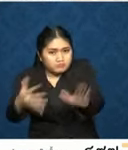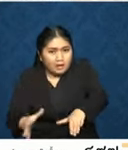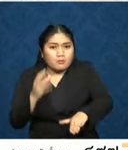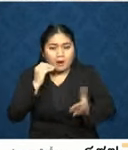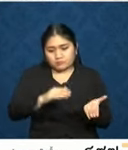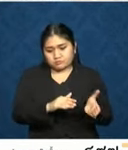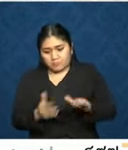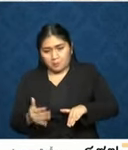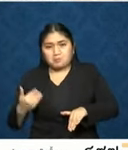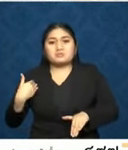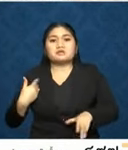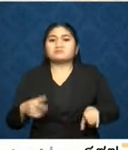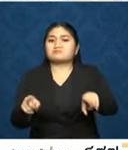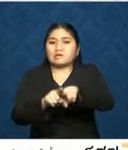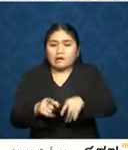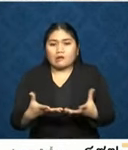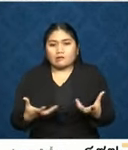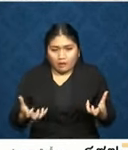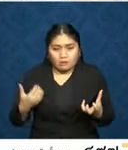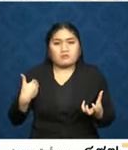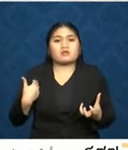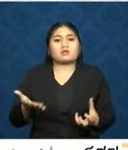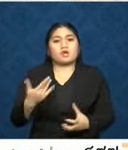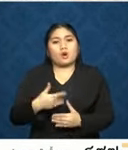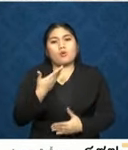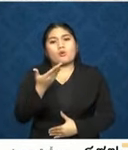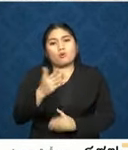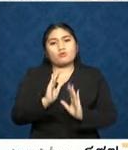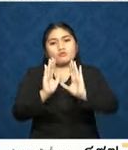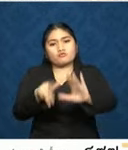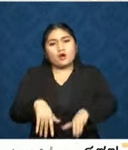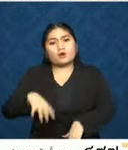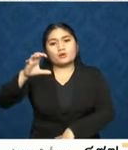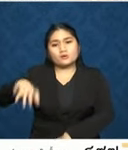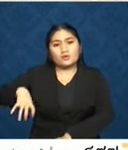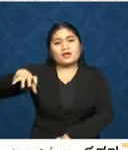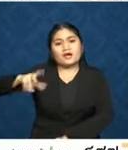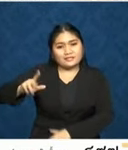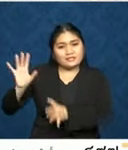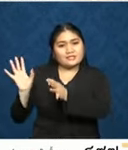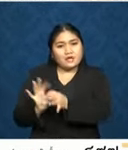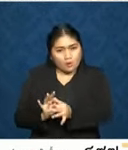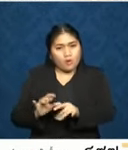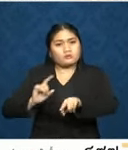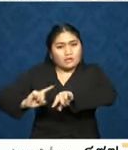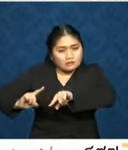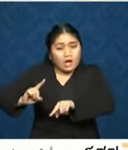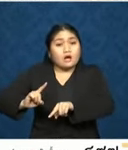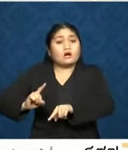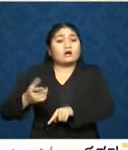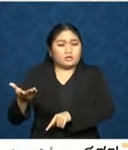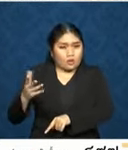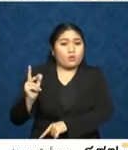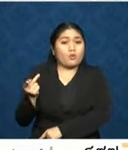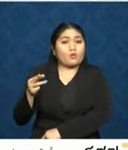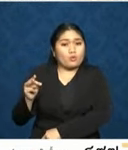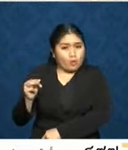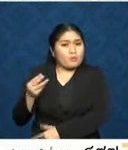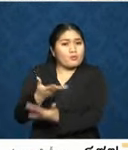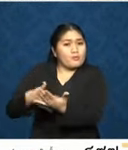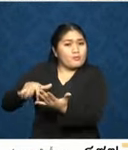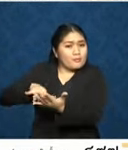หายนะครับก็ขอความกรุณาท่านประธานนะครับถึงหน่วยงานที่เกี่ยวข้องนะครับกรมโยธาธิการและผังเมืองนะครับเ่อช่วย